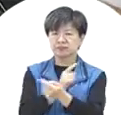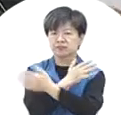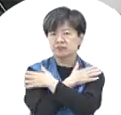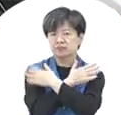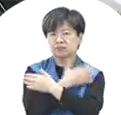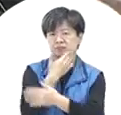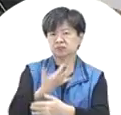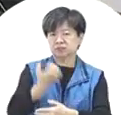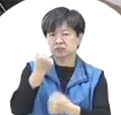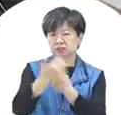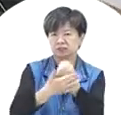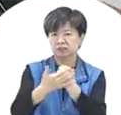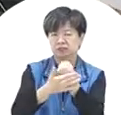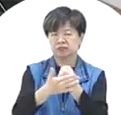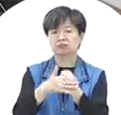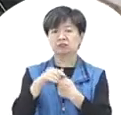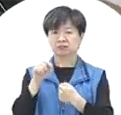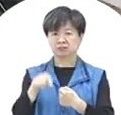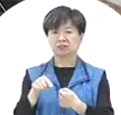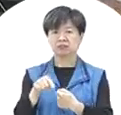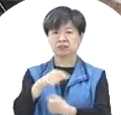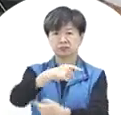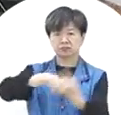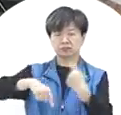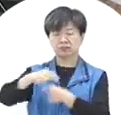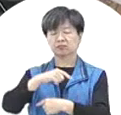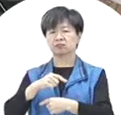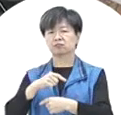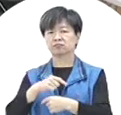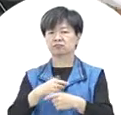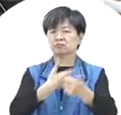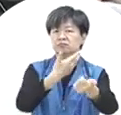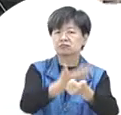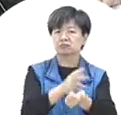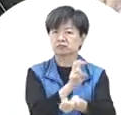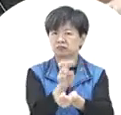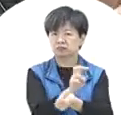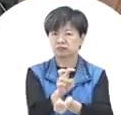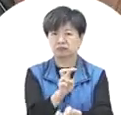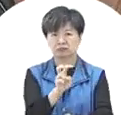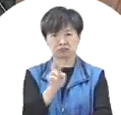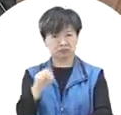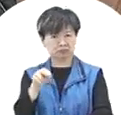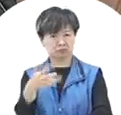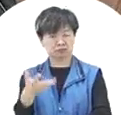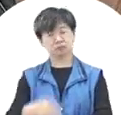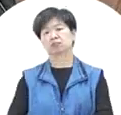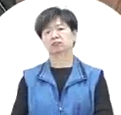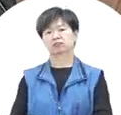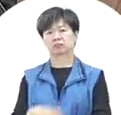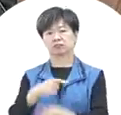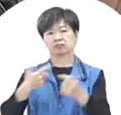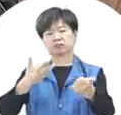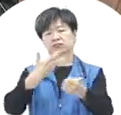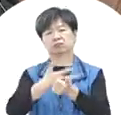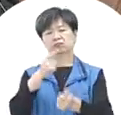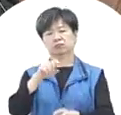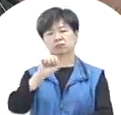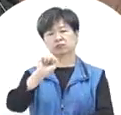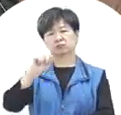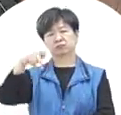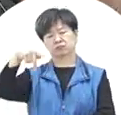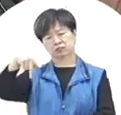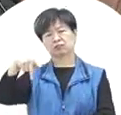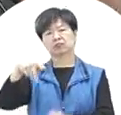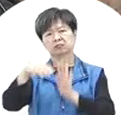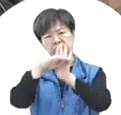的状态下，我们来做一个转托的机制、转介的机制，可以做到吗？ 转托转介的机制有一定的 SOP 啦， 有 这个机